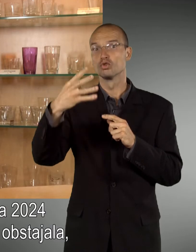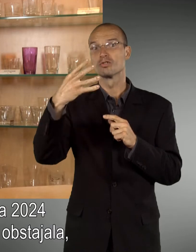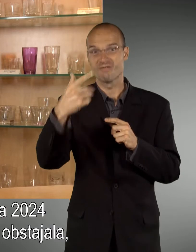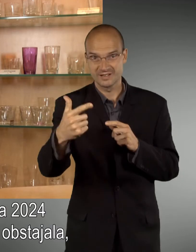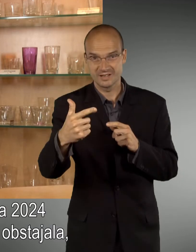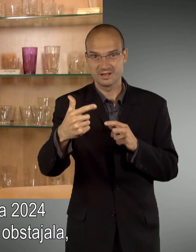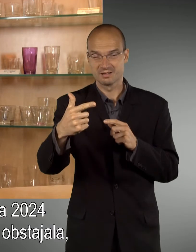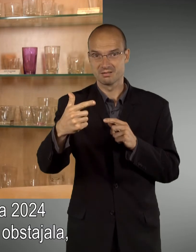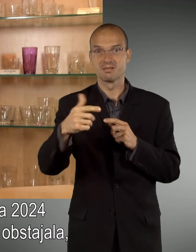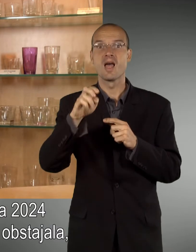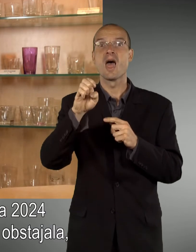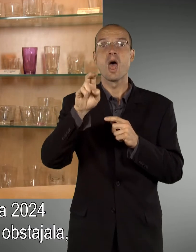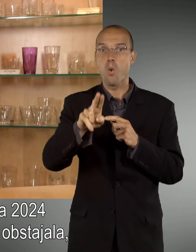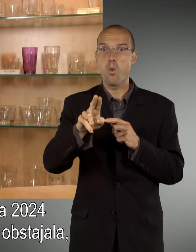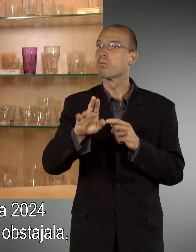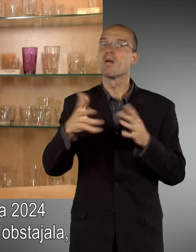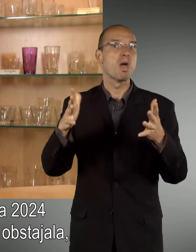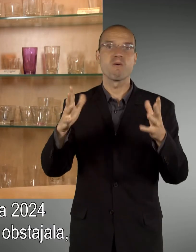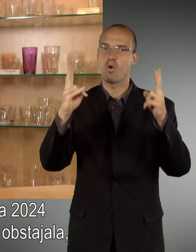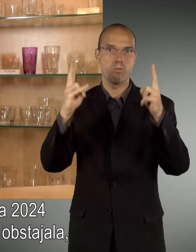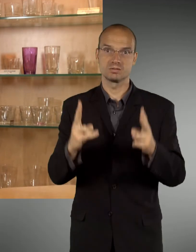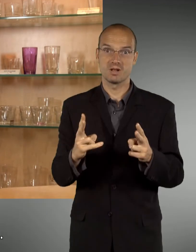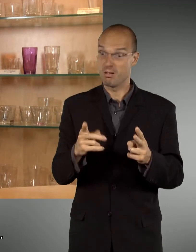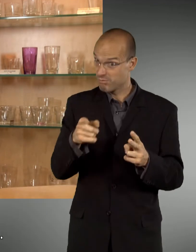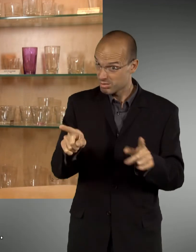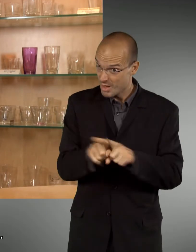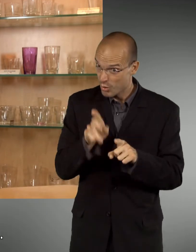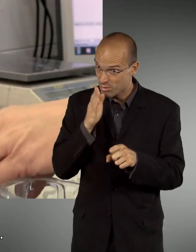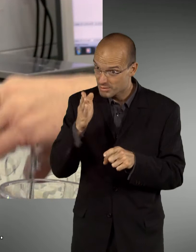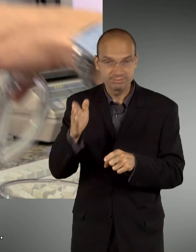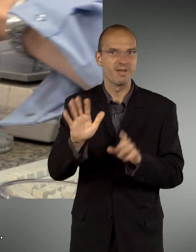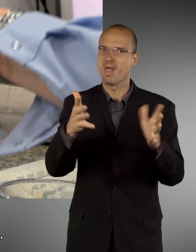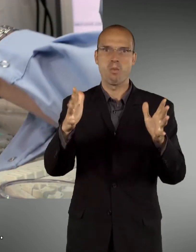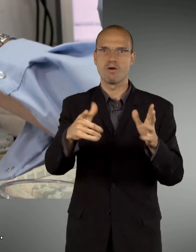2024 Evropska unija sploh ne bo več obstajala, če bo takole.